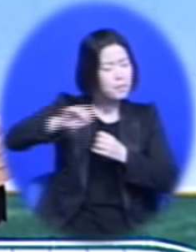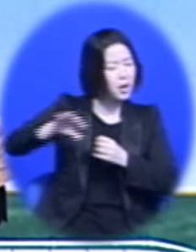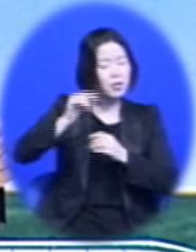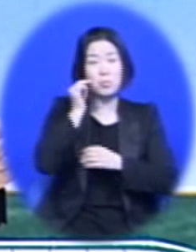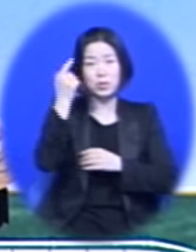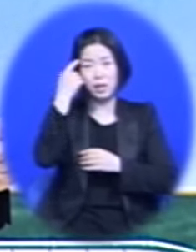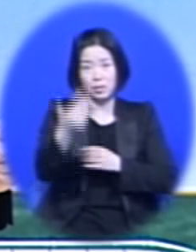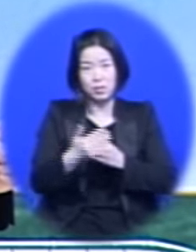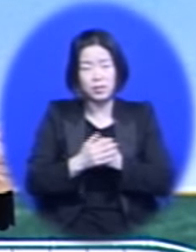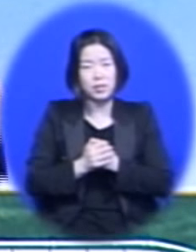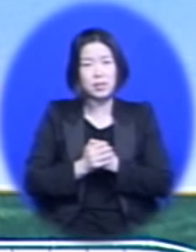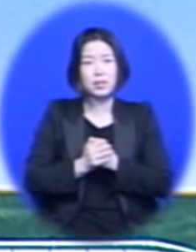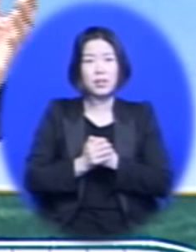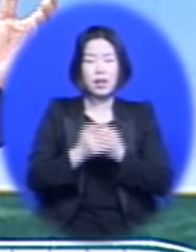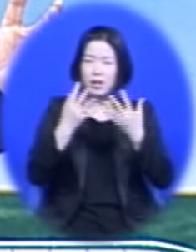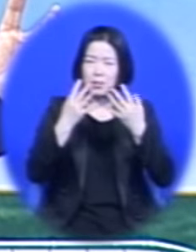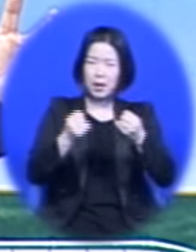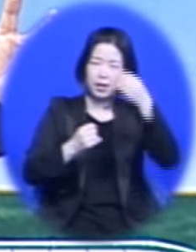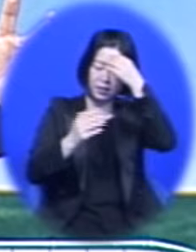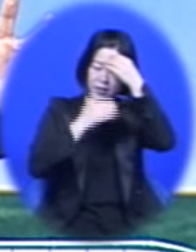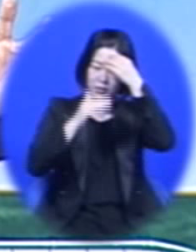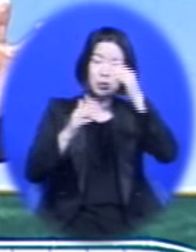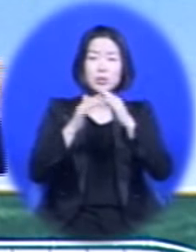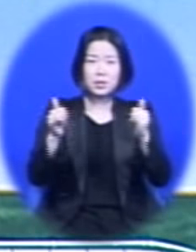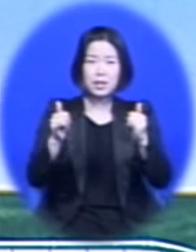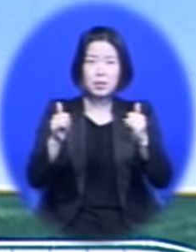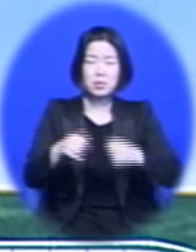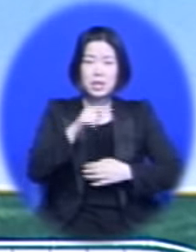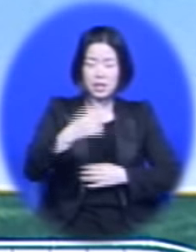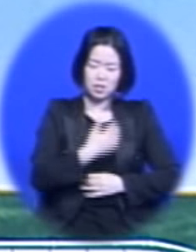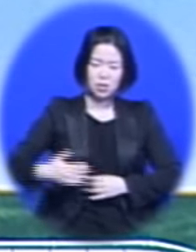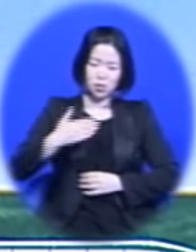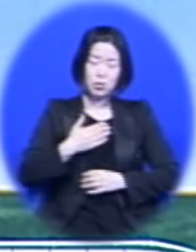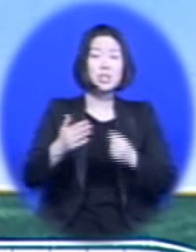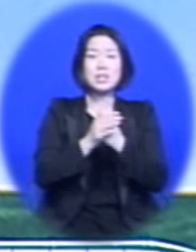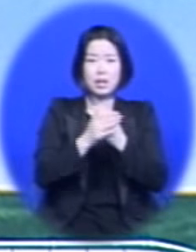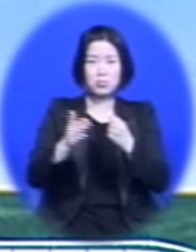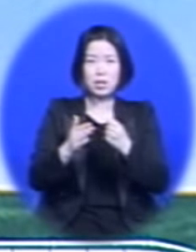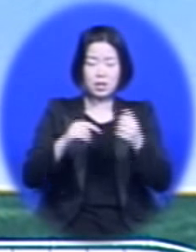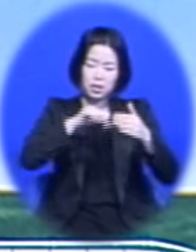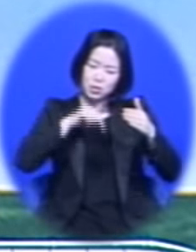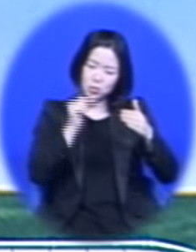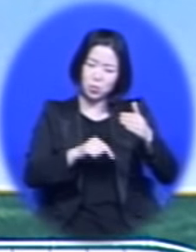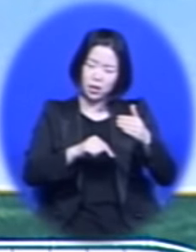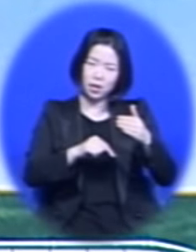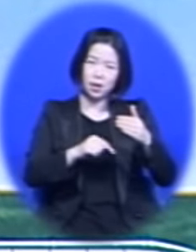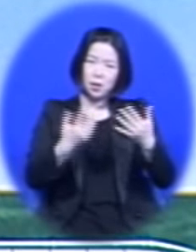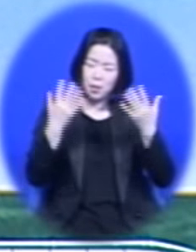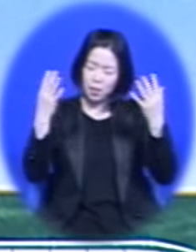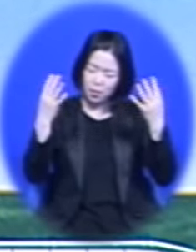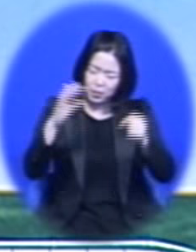거지요? 많은 성도들이 이 육신으로 인하여 내적으로 엄청난